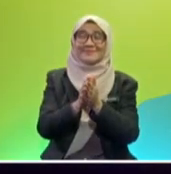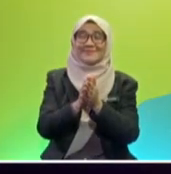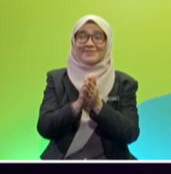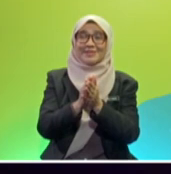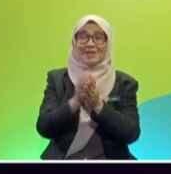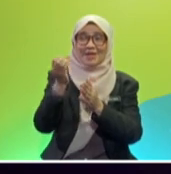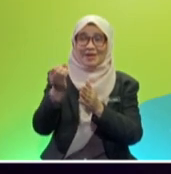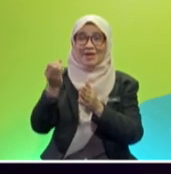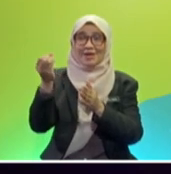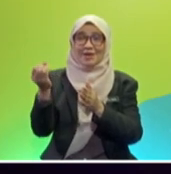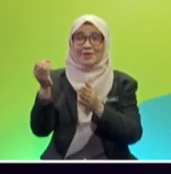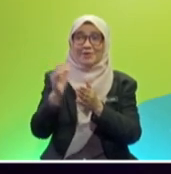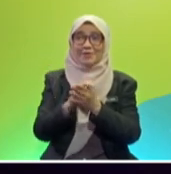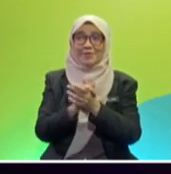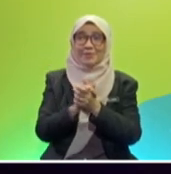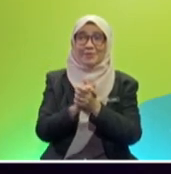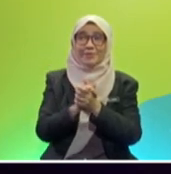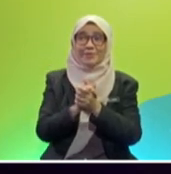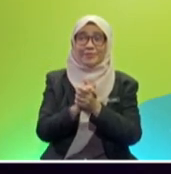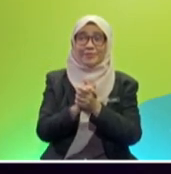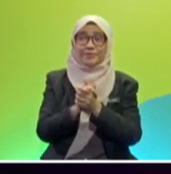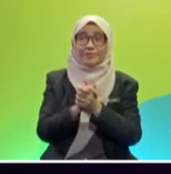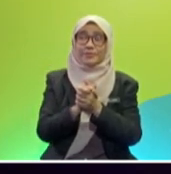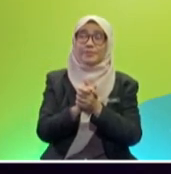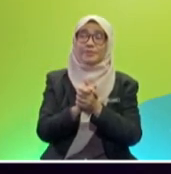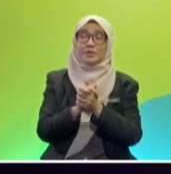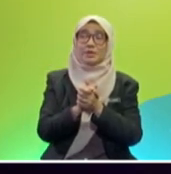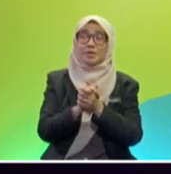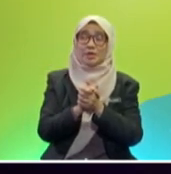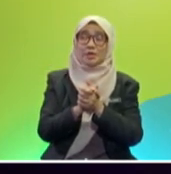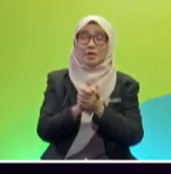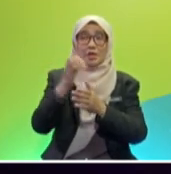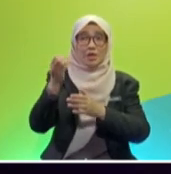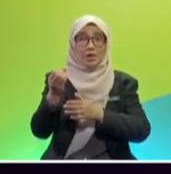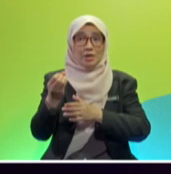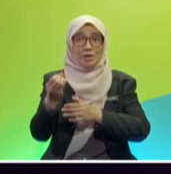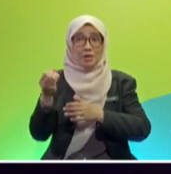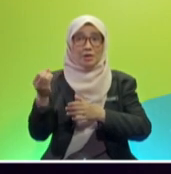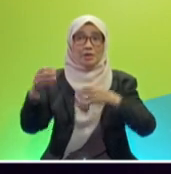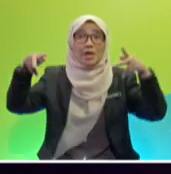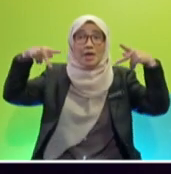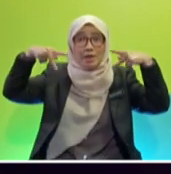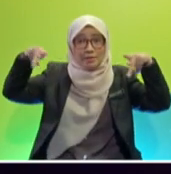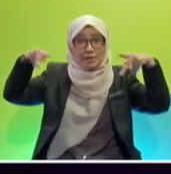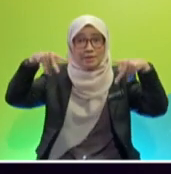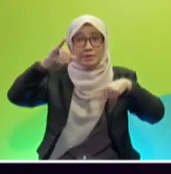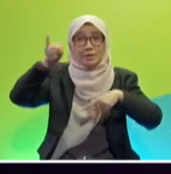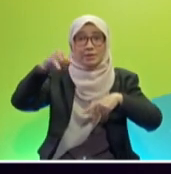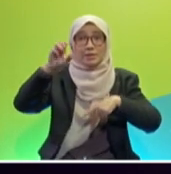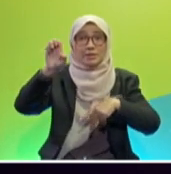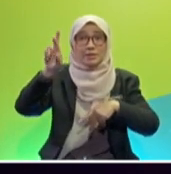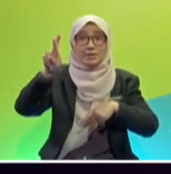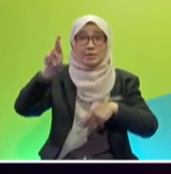kita, melihat bayang-bayang dengan lebih jelas. Jadi saya gunakan plastik jernih dulu. Pertama kita